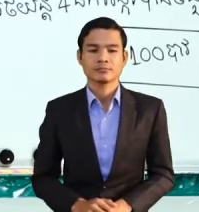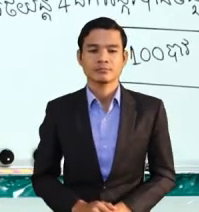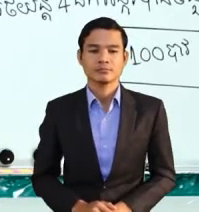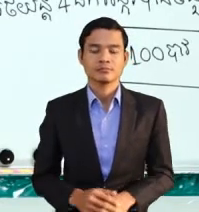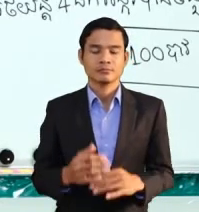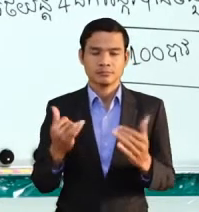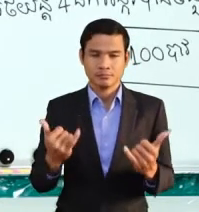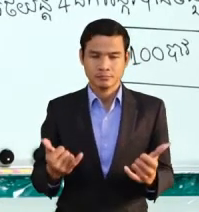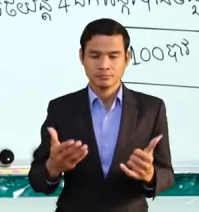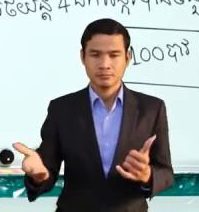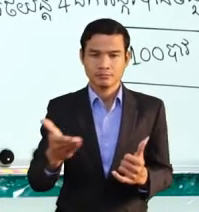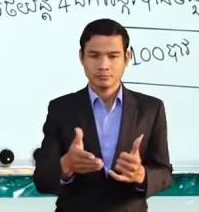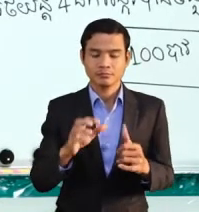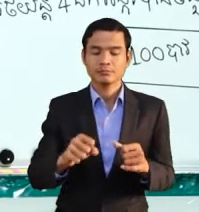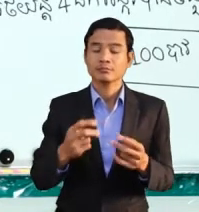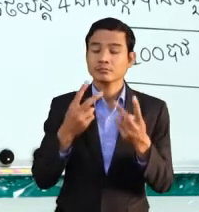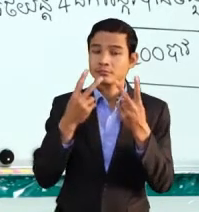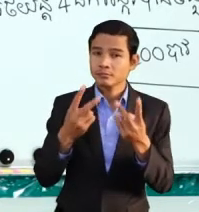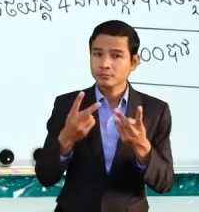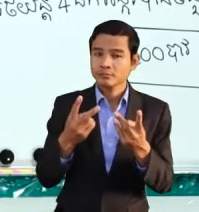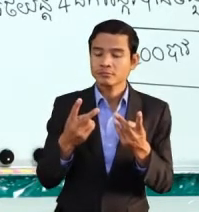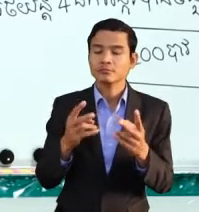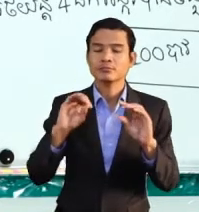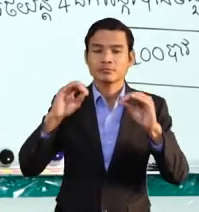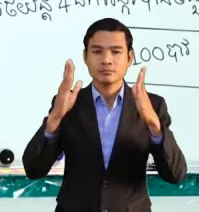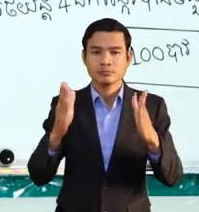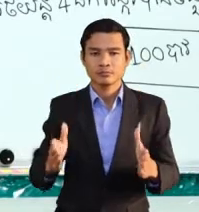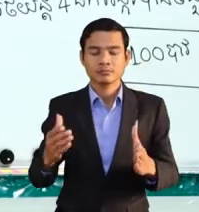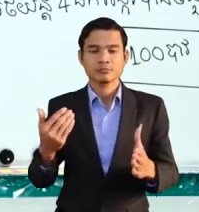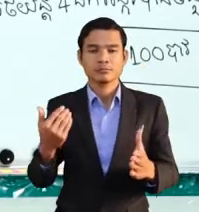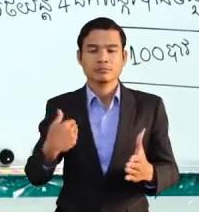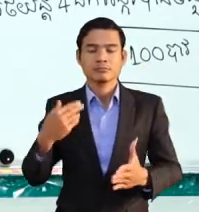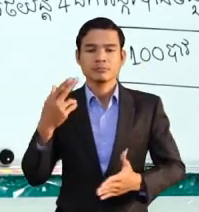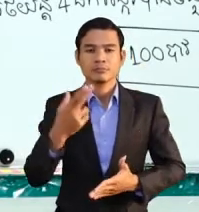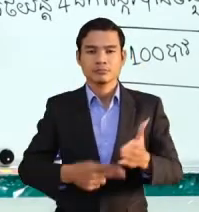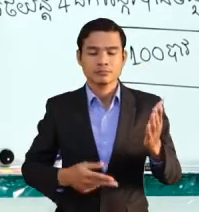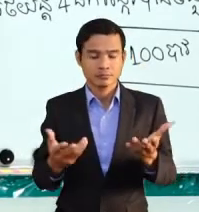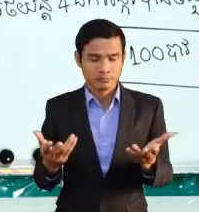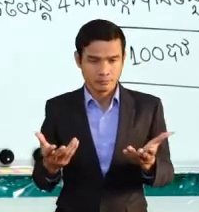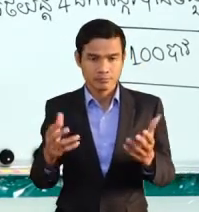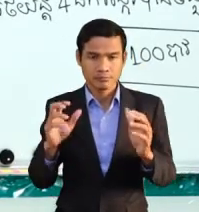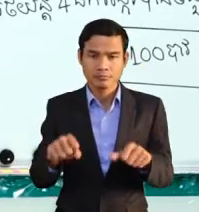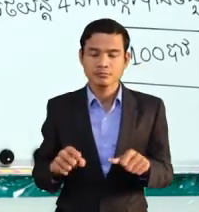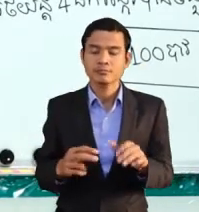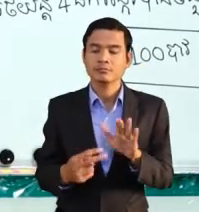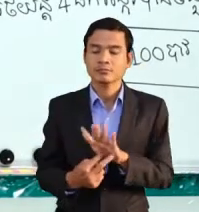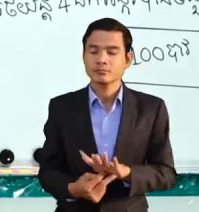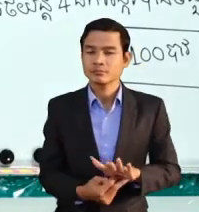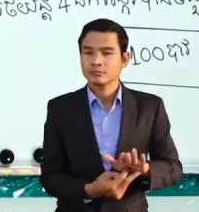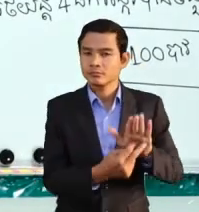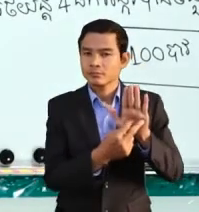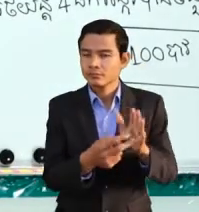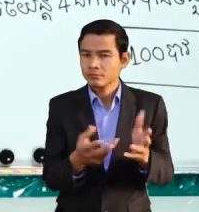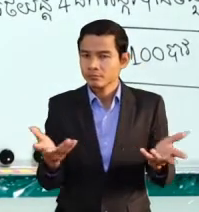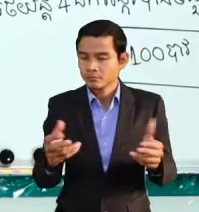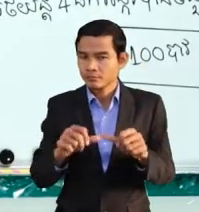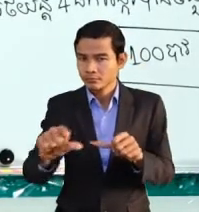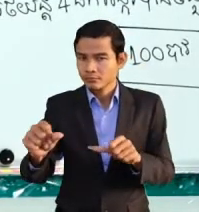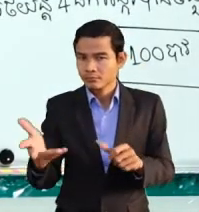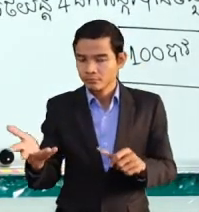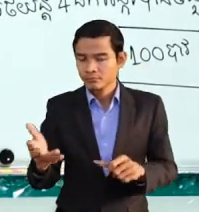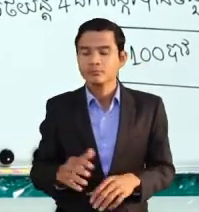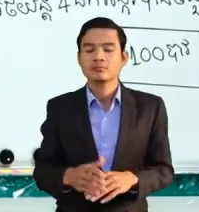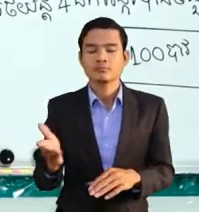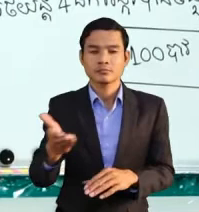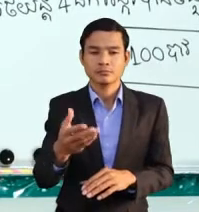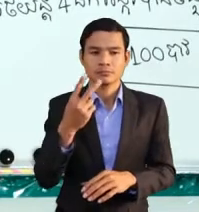à lấy con mơ thả tá nè cứ nâng miền ở vấy dọc bọc bằng hàng con tiệt. Nó